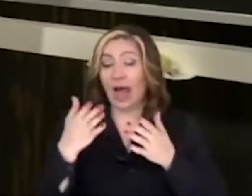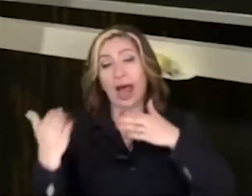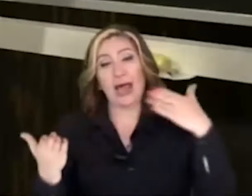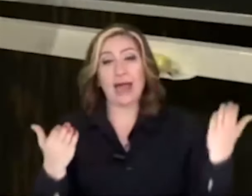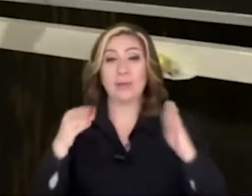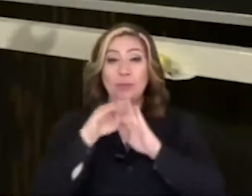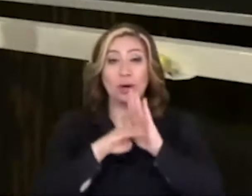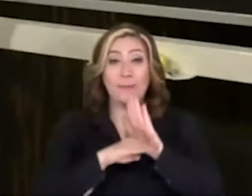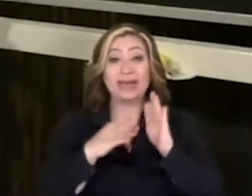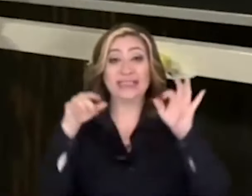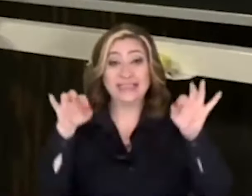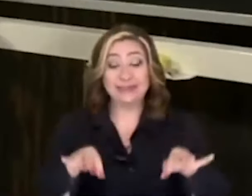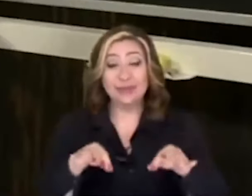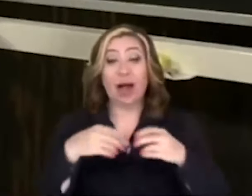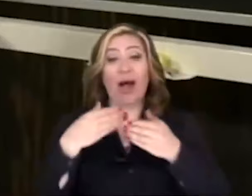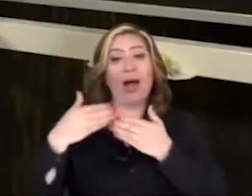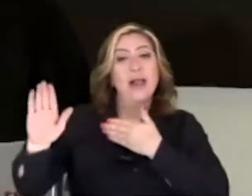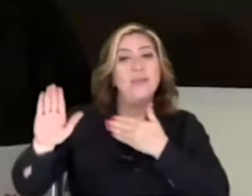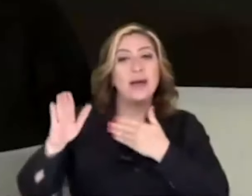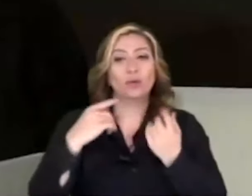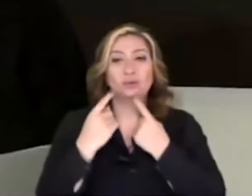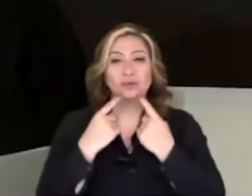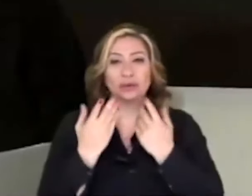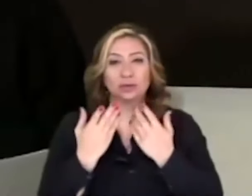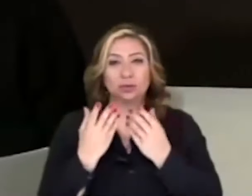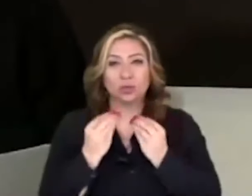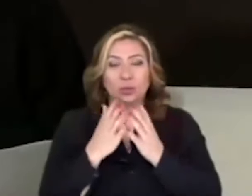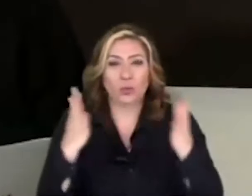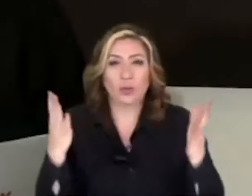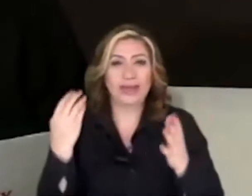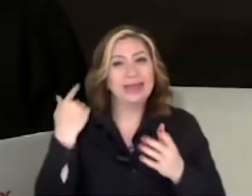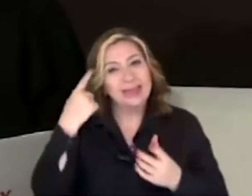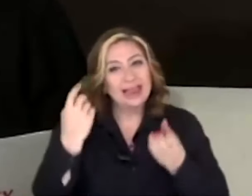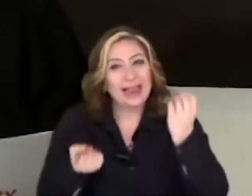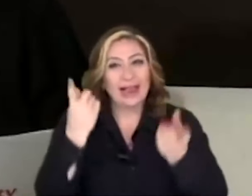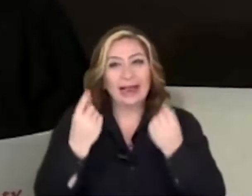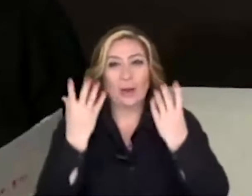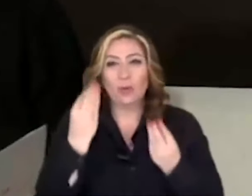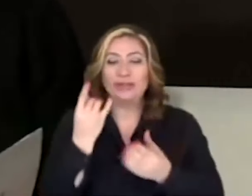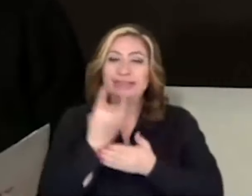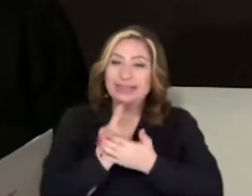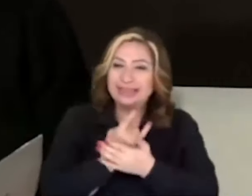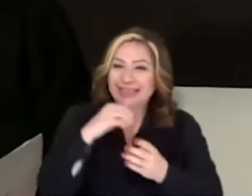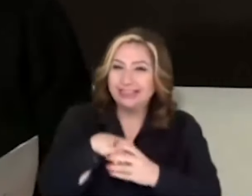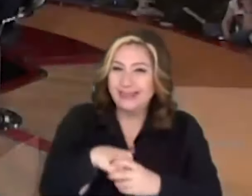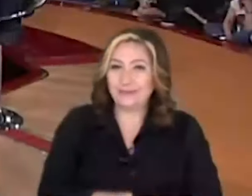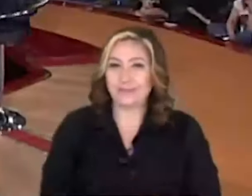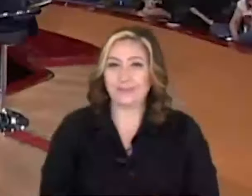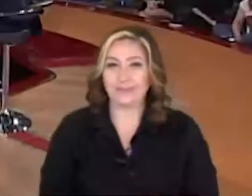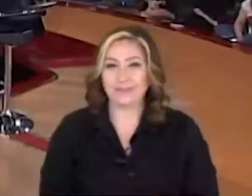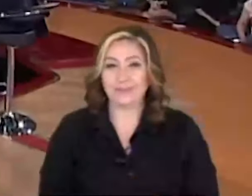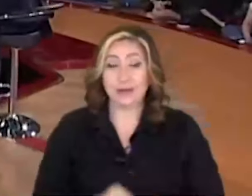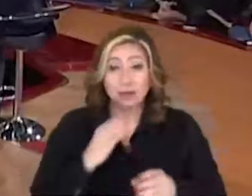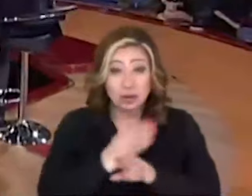ayrı ayrı programlar. Şimdi ayrılmayı konuşacağız. Çok büyük yenilikler oluyor bu cinsellikte. Bir türlü biz... Dur!